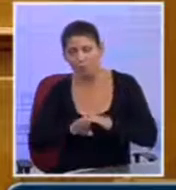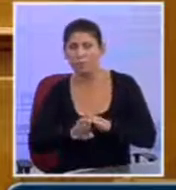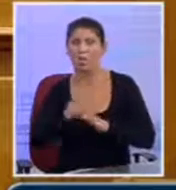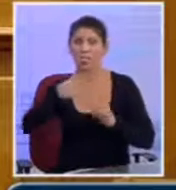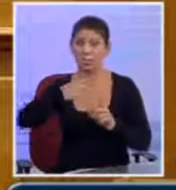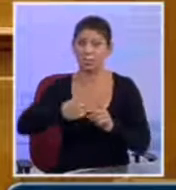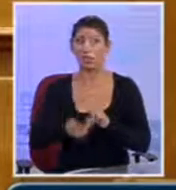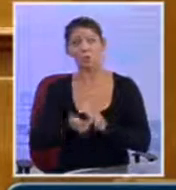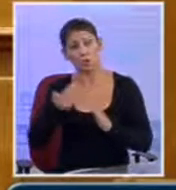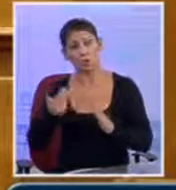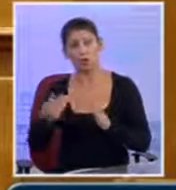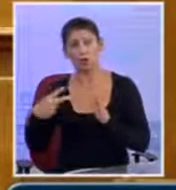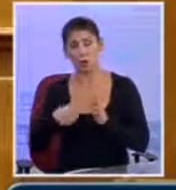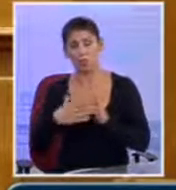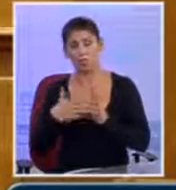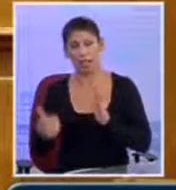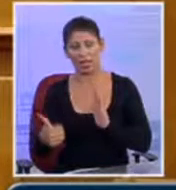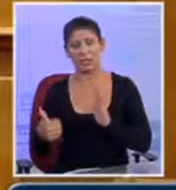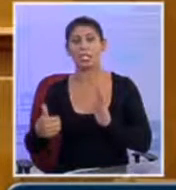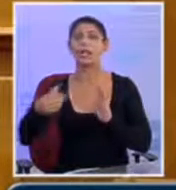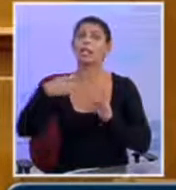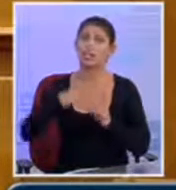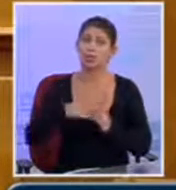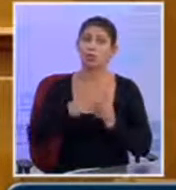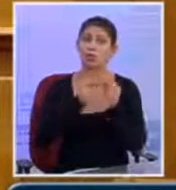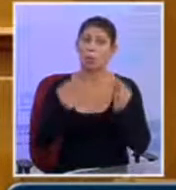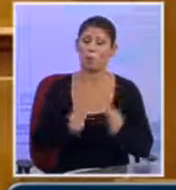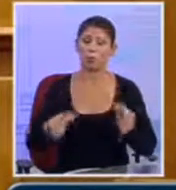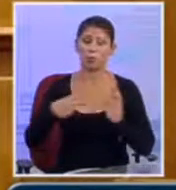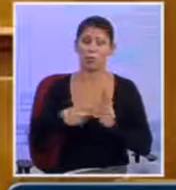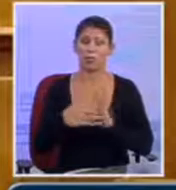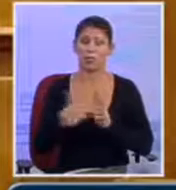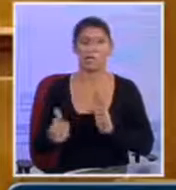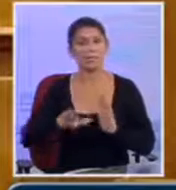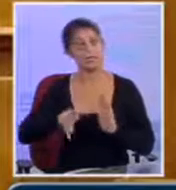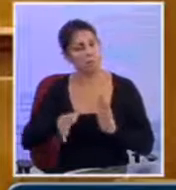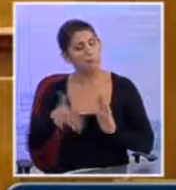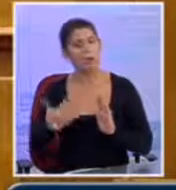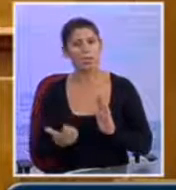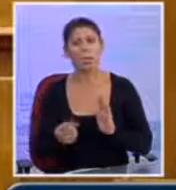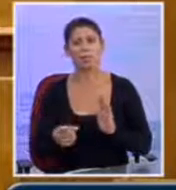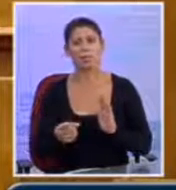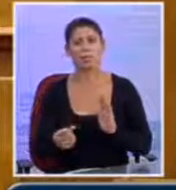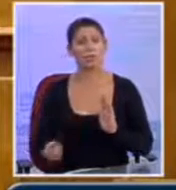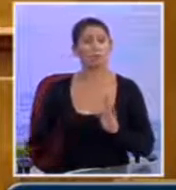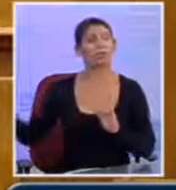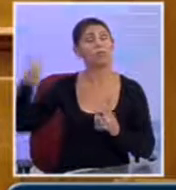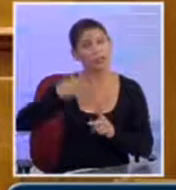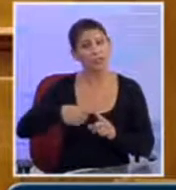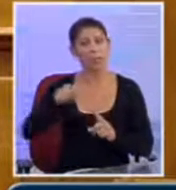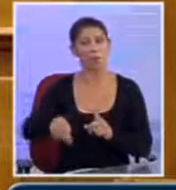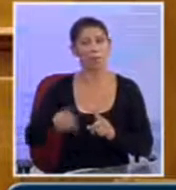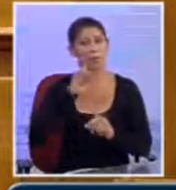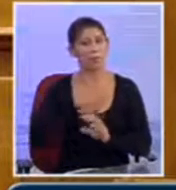να γίνει νωρίτερα το 2016 και δεύτερον το αποτέλεσμα του 2016 μπορεί να είναι πολύ θετικότερο από αυτό το